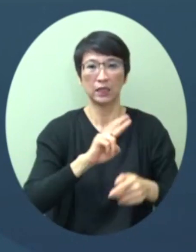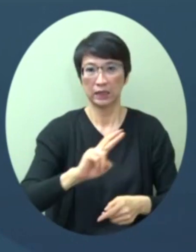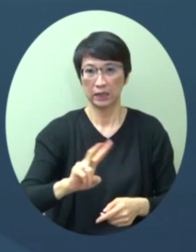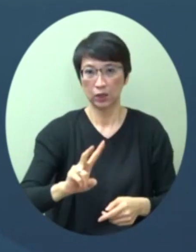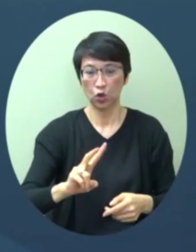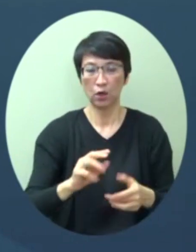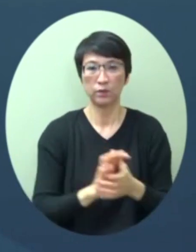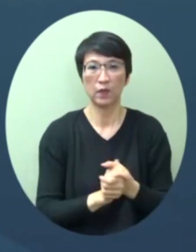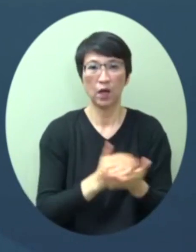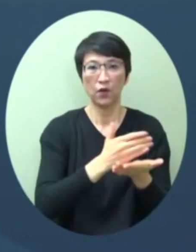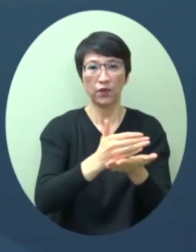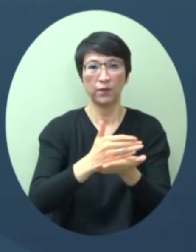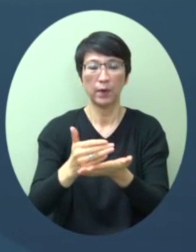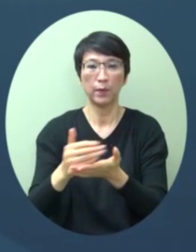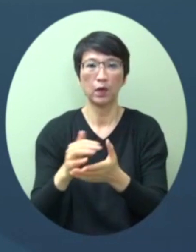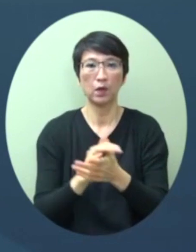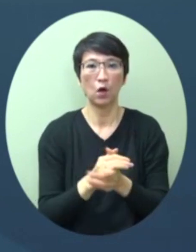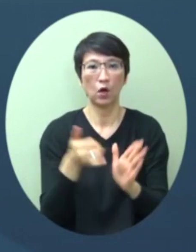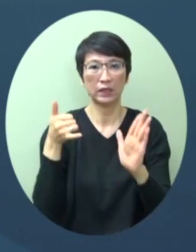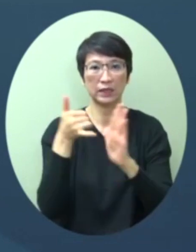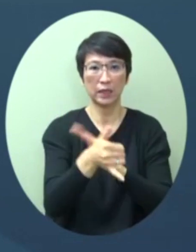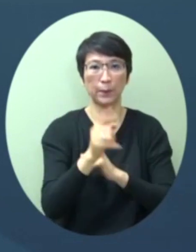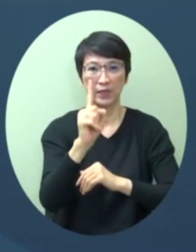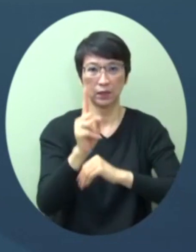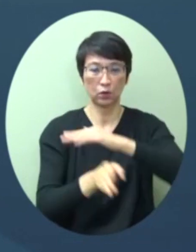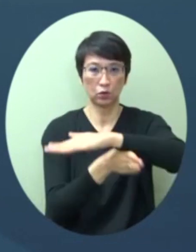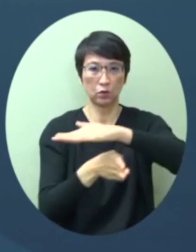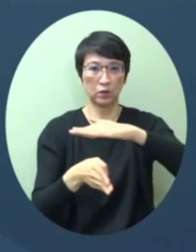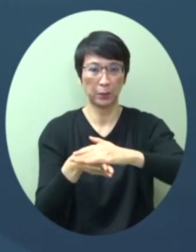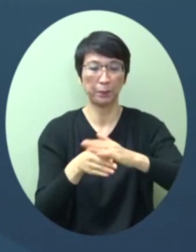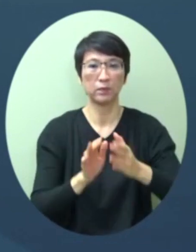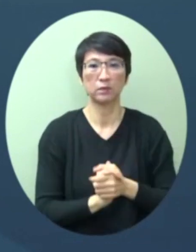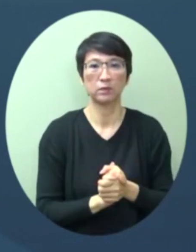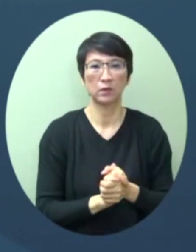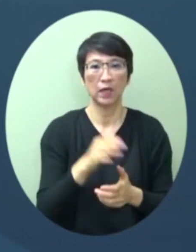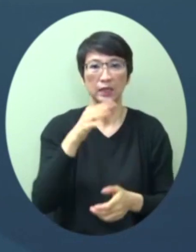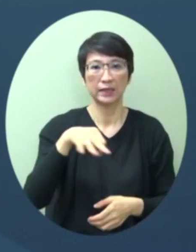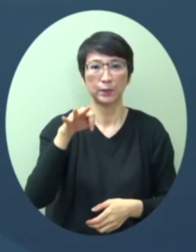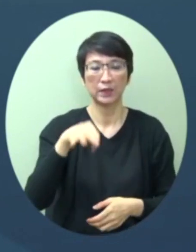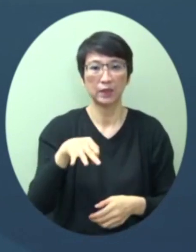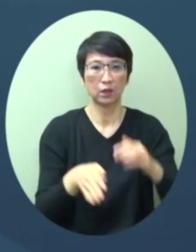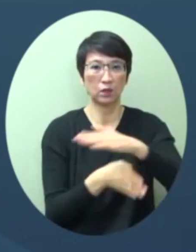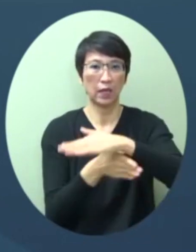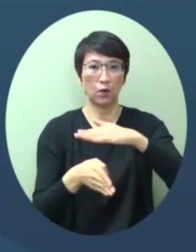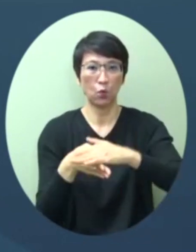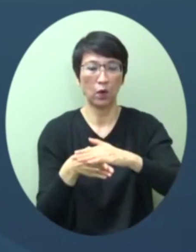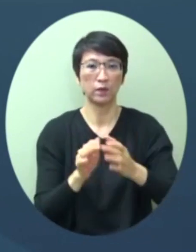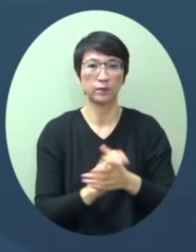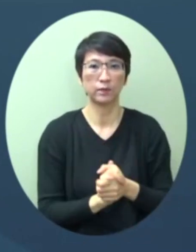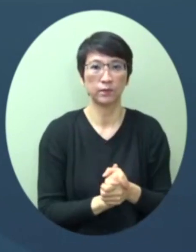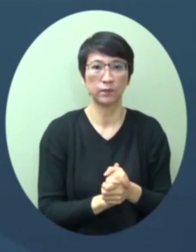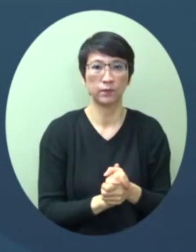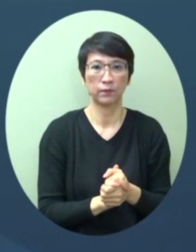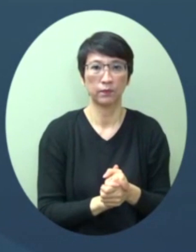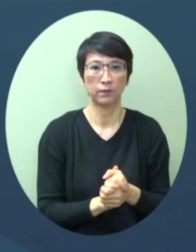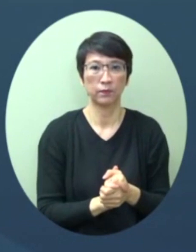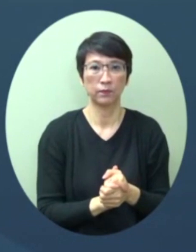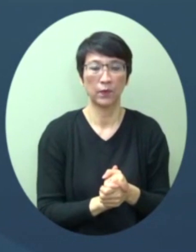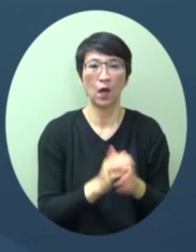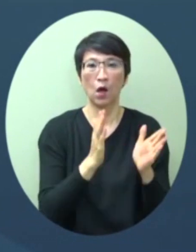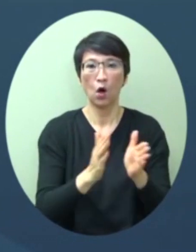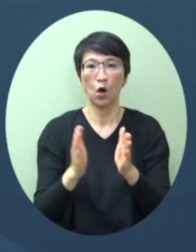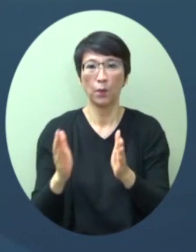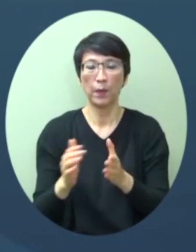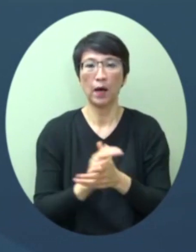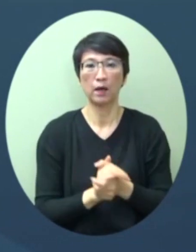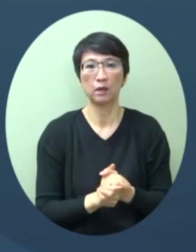分配到同一个隔离的单位所以三千多个单位应该不单止可以安